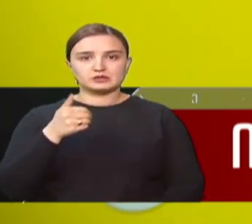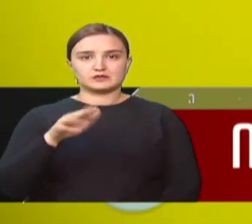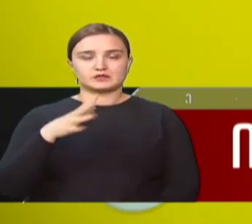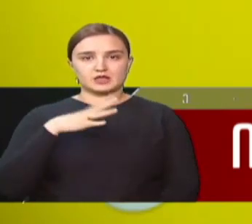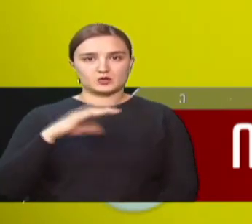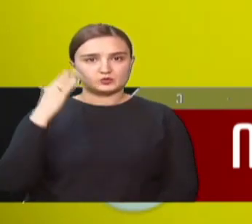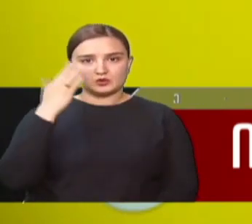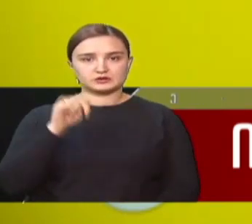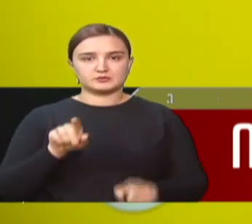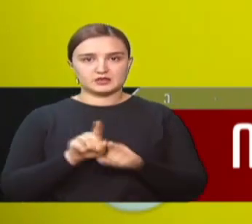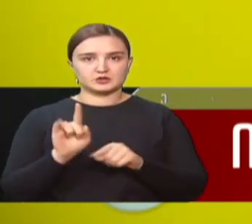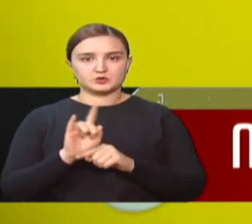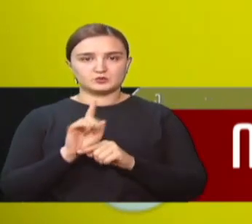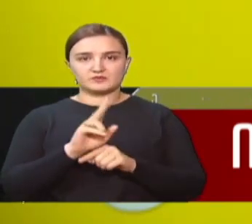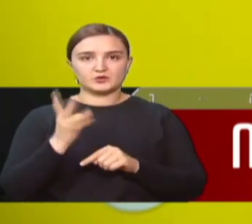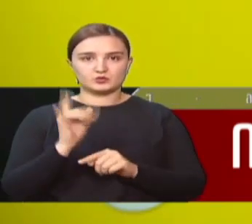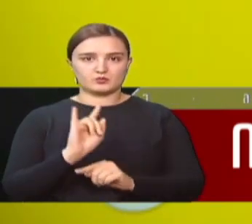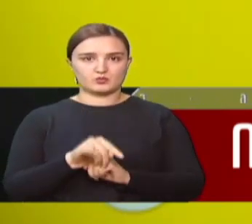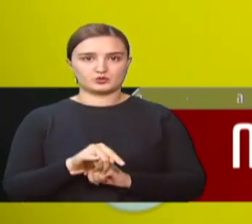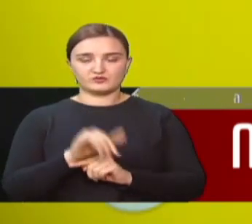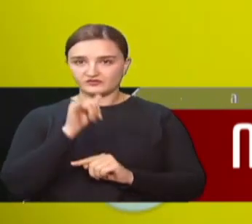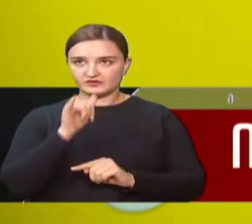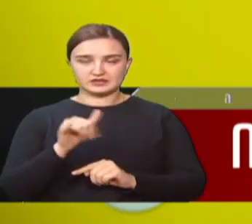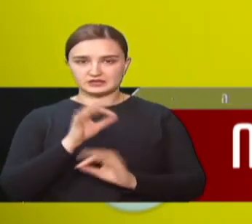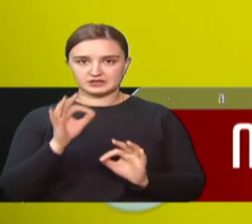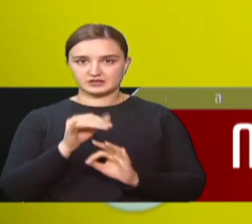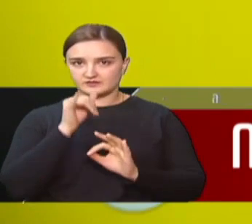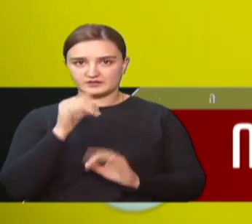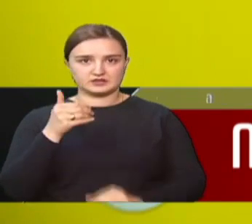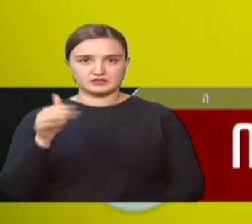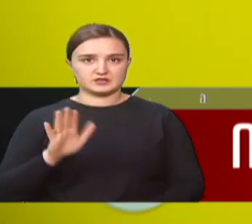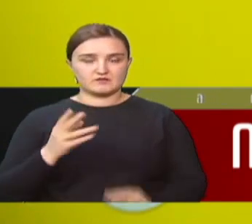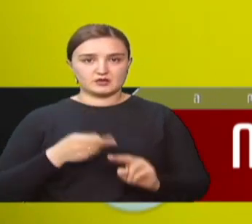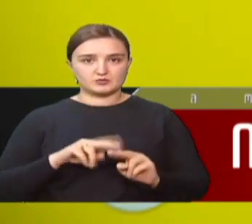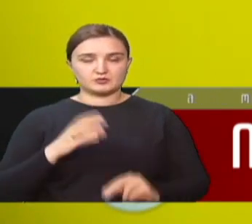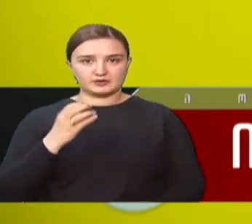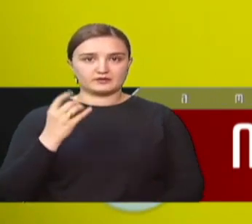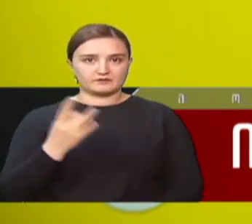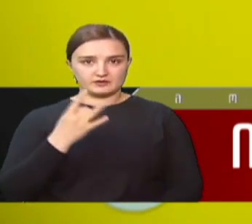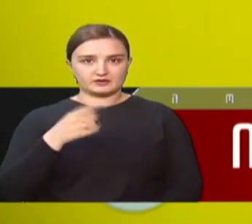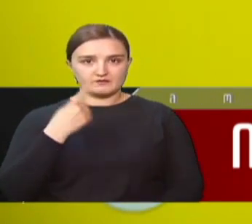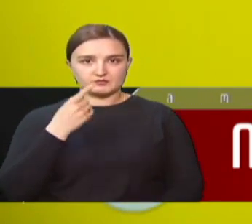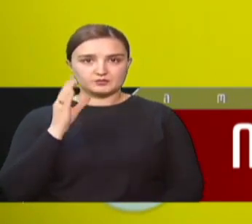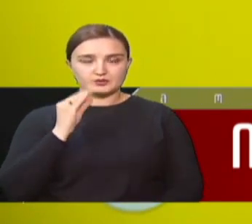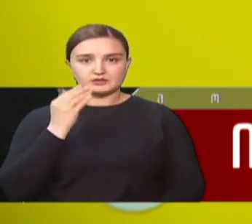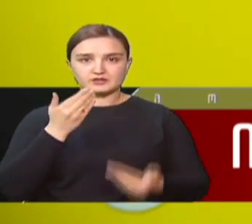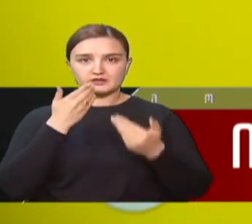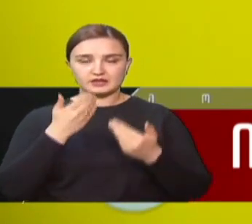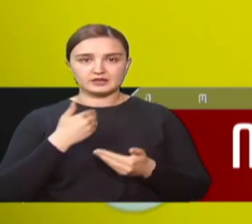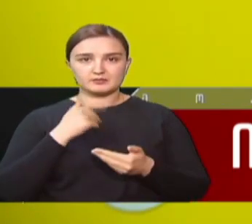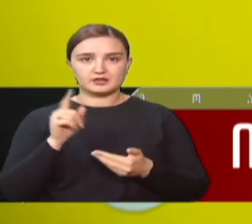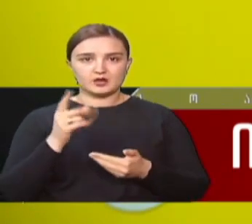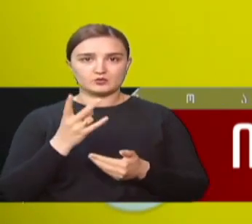ოცნება ესეთი ტყუილები და ვინ უნდა მოატყუოს? ვერსად ვერ წავა. და ამიტომ კიდევ ერთხელ ვამბობთ ჩვენ, როცა გვეკითხებით რა